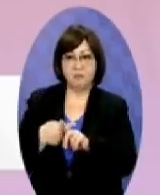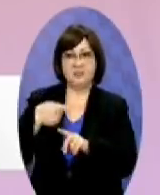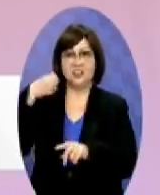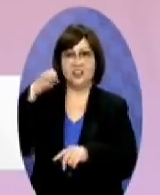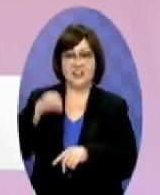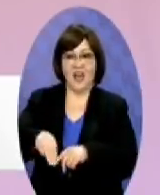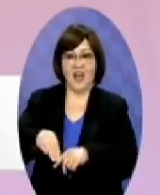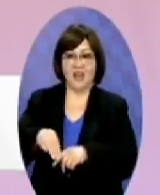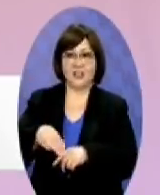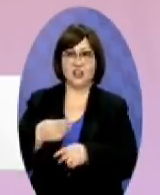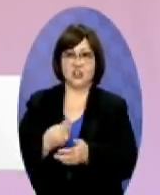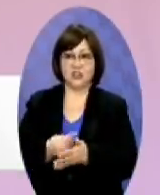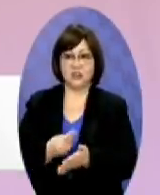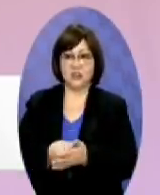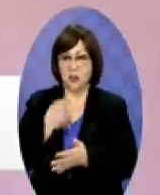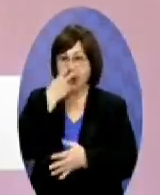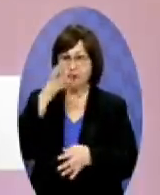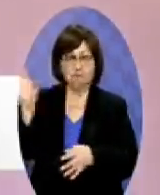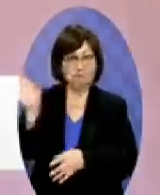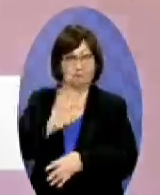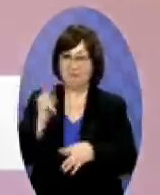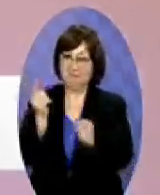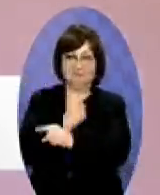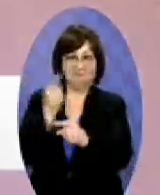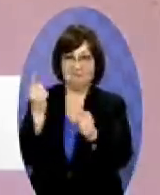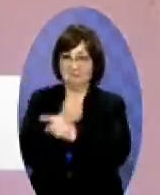нь. Энэ буруу аа.